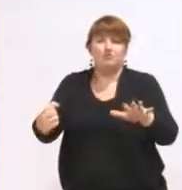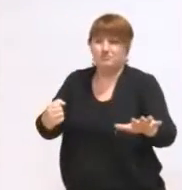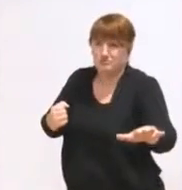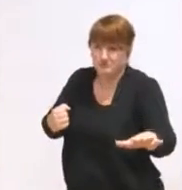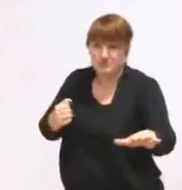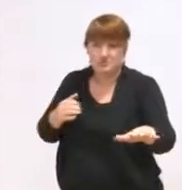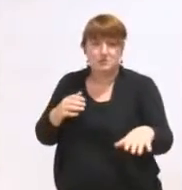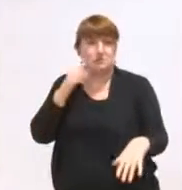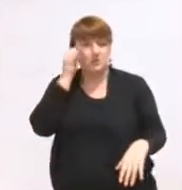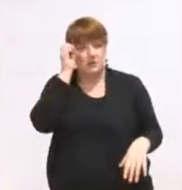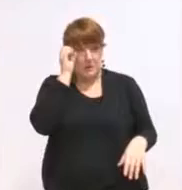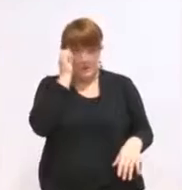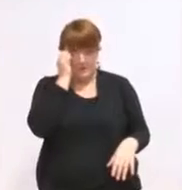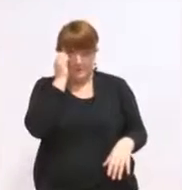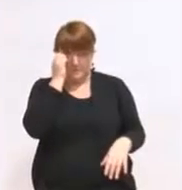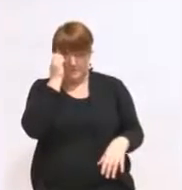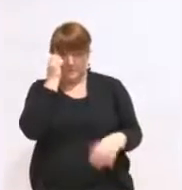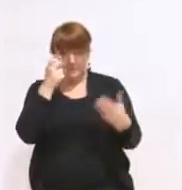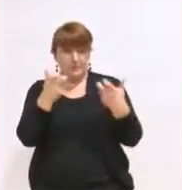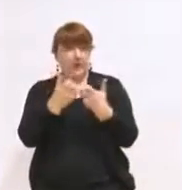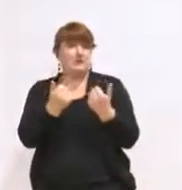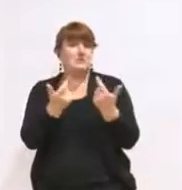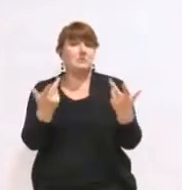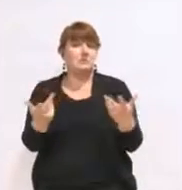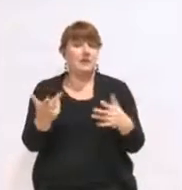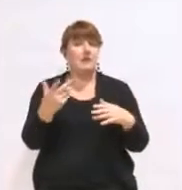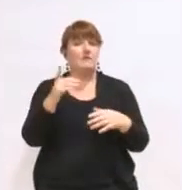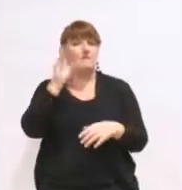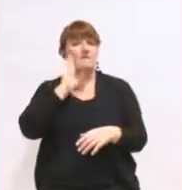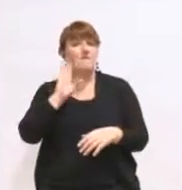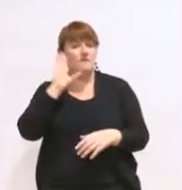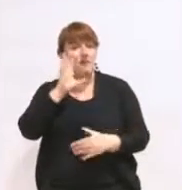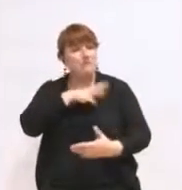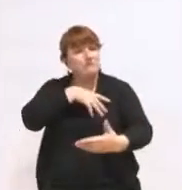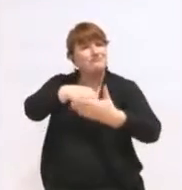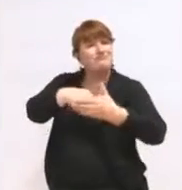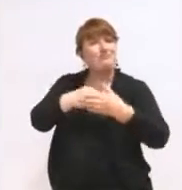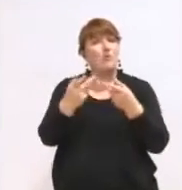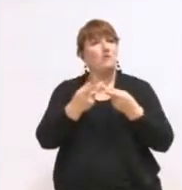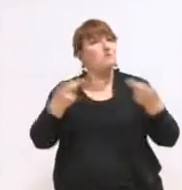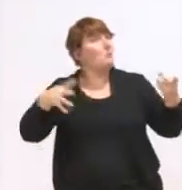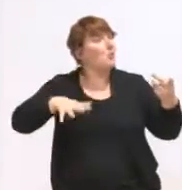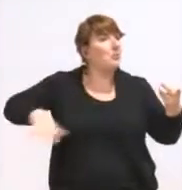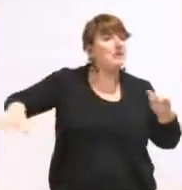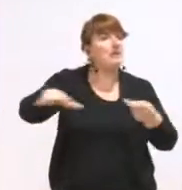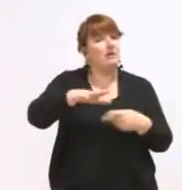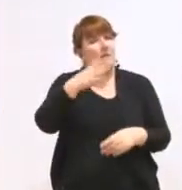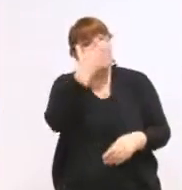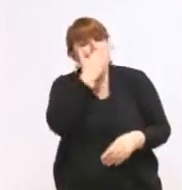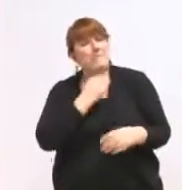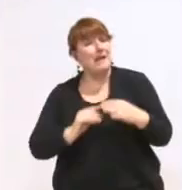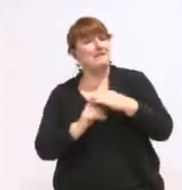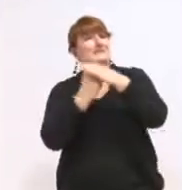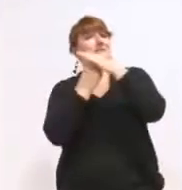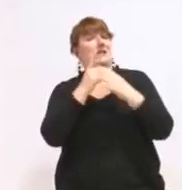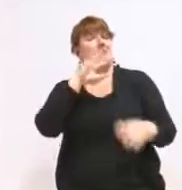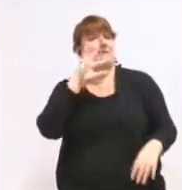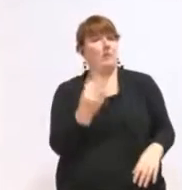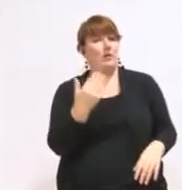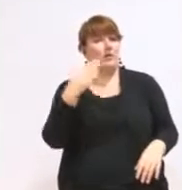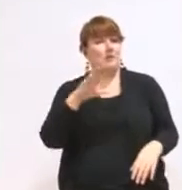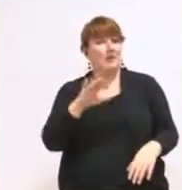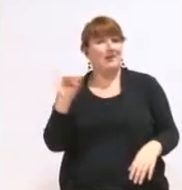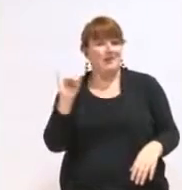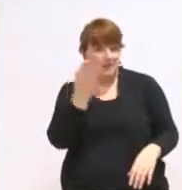prendre quelques exemples sur la présence des femmes dans l'espace public. Ce sont des belles initiatives, mais qui aujourd'hui ont principalement été portées par des